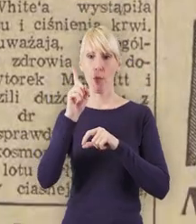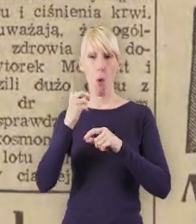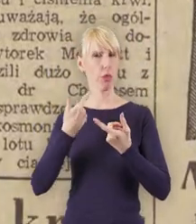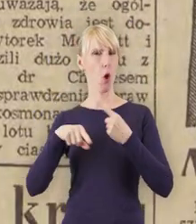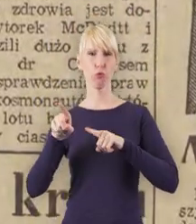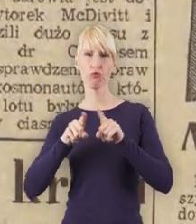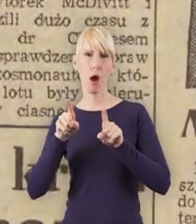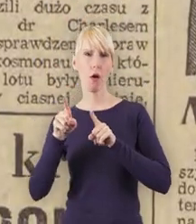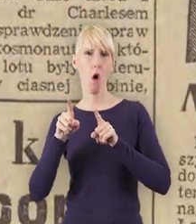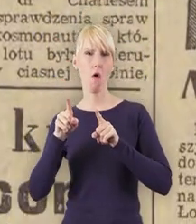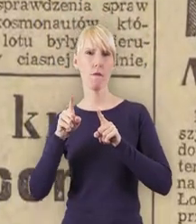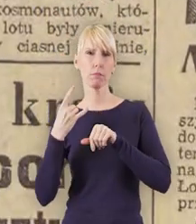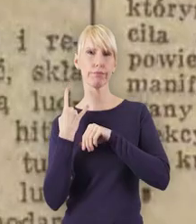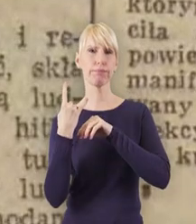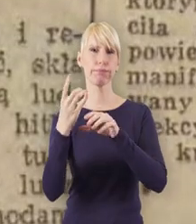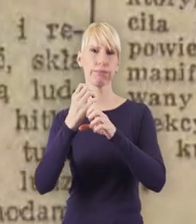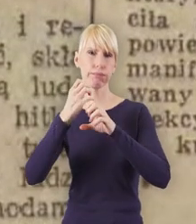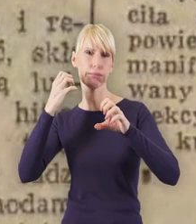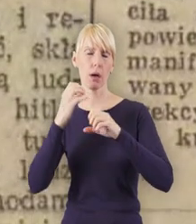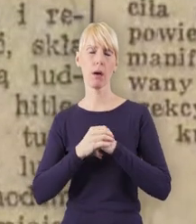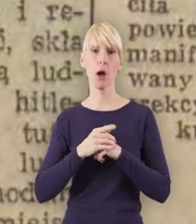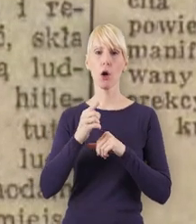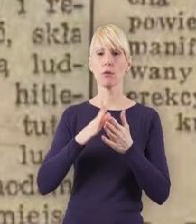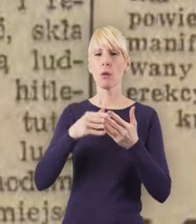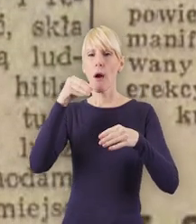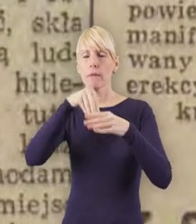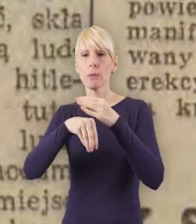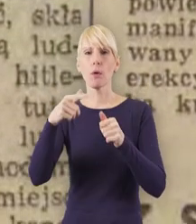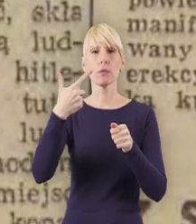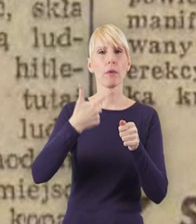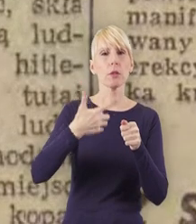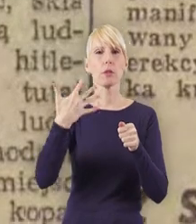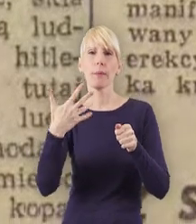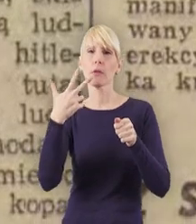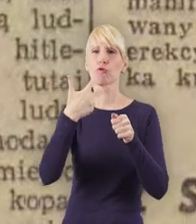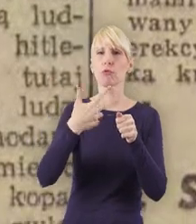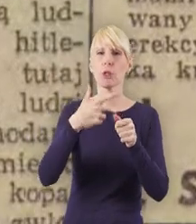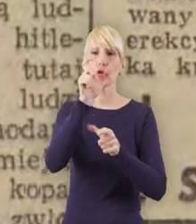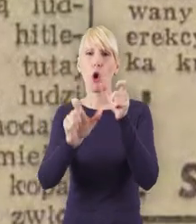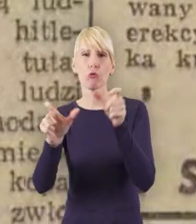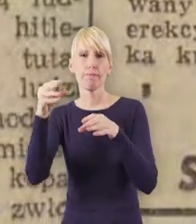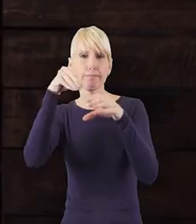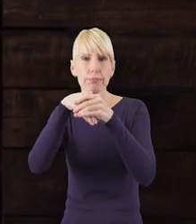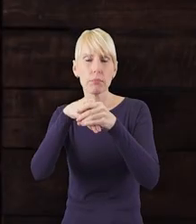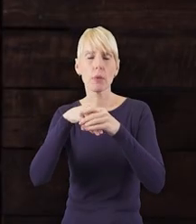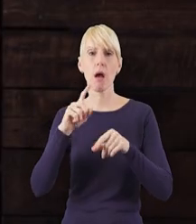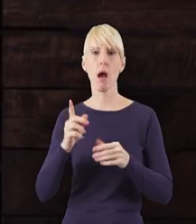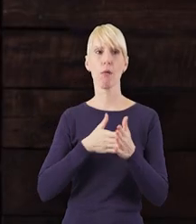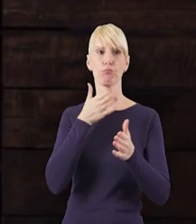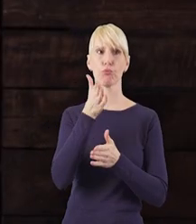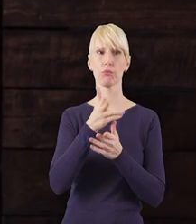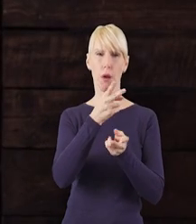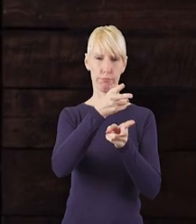nieoznakowanymi ciężarówkami. Transport taki liczył zwykle 25-30 osób. Więźniów